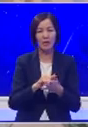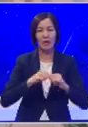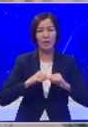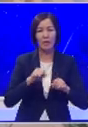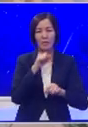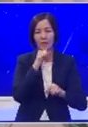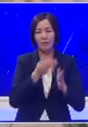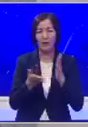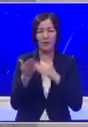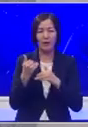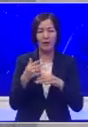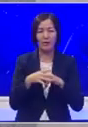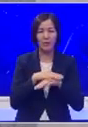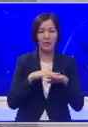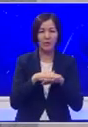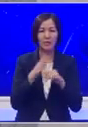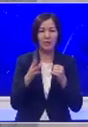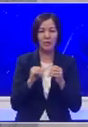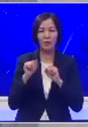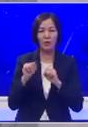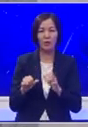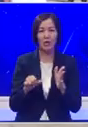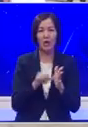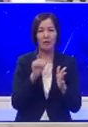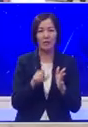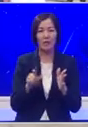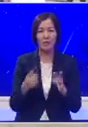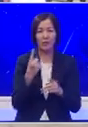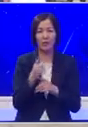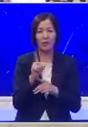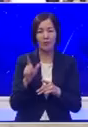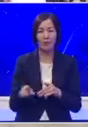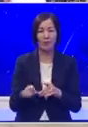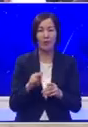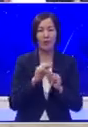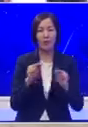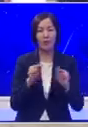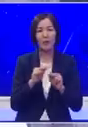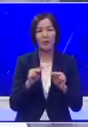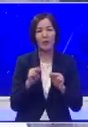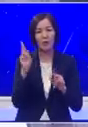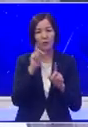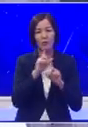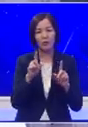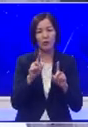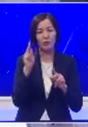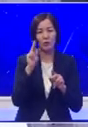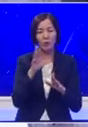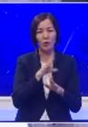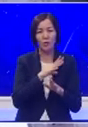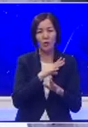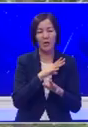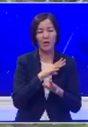елін жерін қорғаған ақсулық 6000 азаматтың бірі. Майданға дейін Қапал кентіндегі педагогикалық училищеде оқыған. Армия